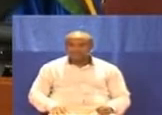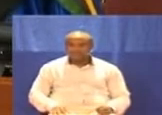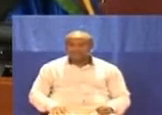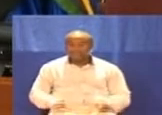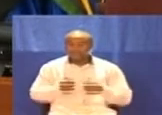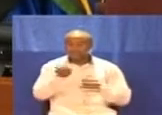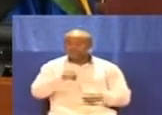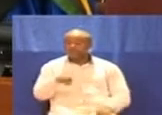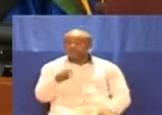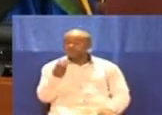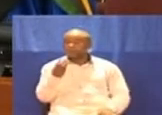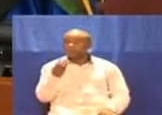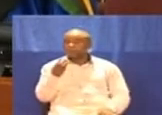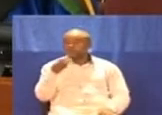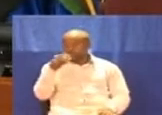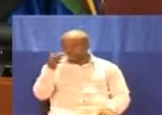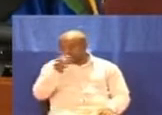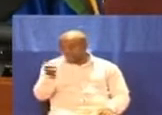Jumatatu asubuhi